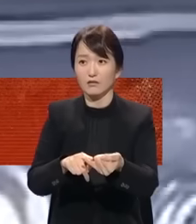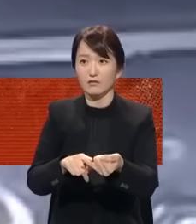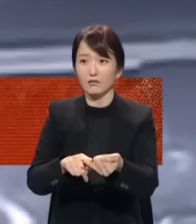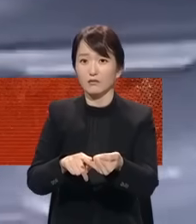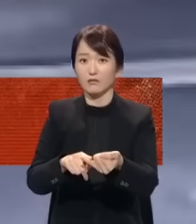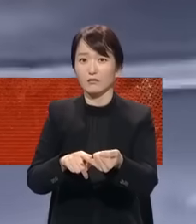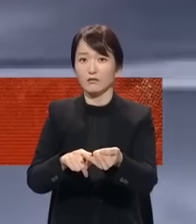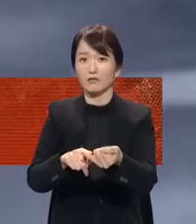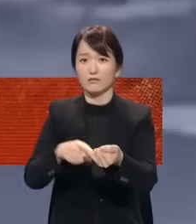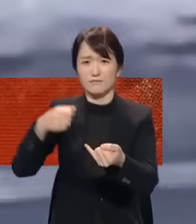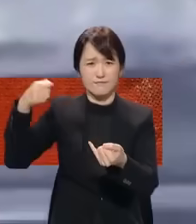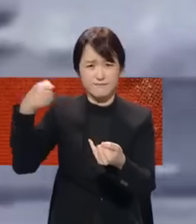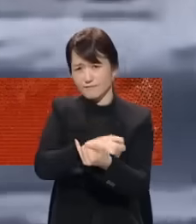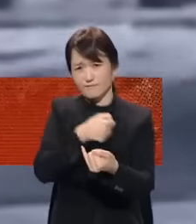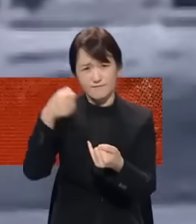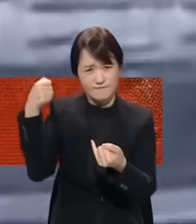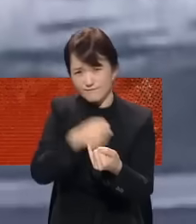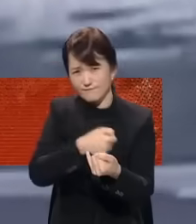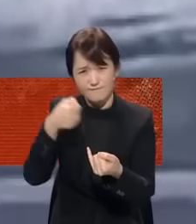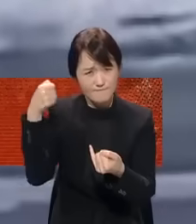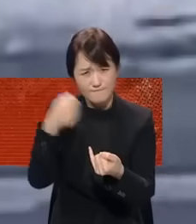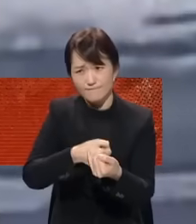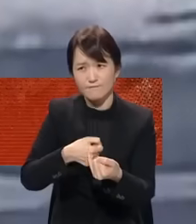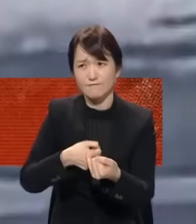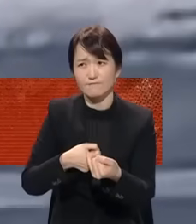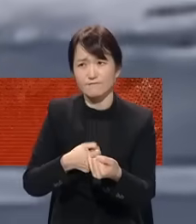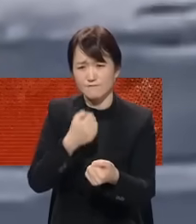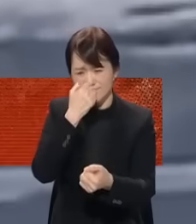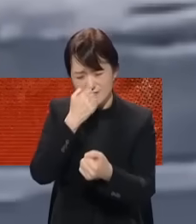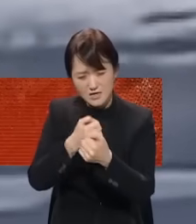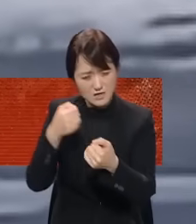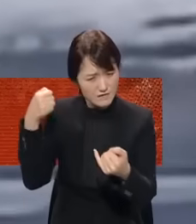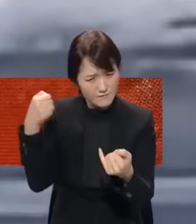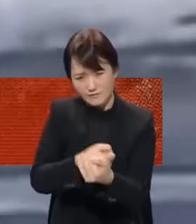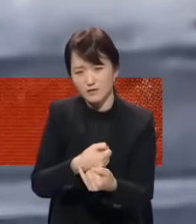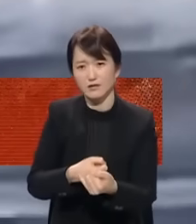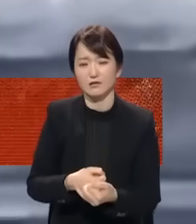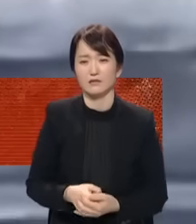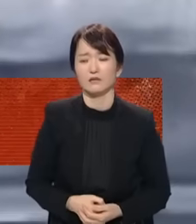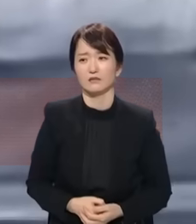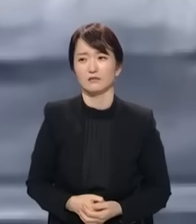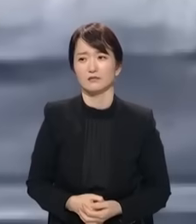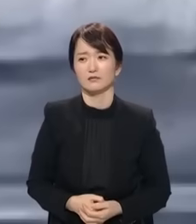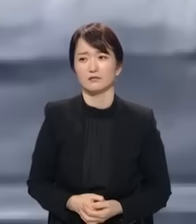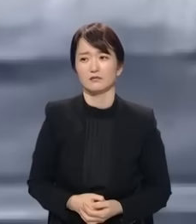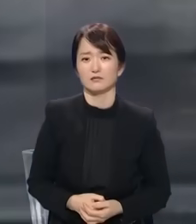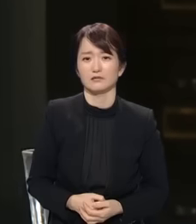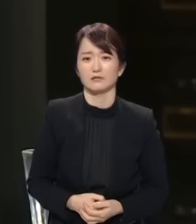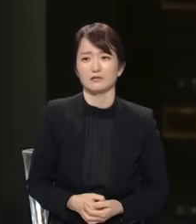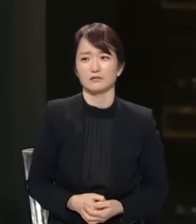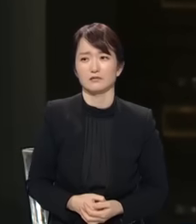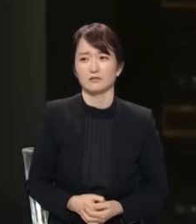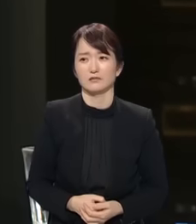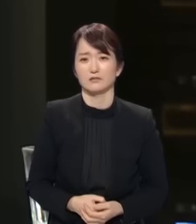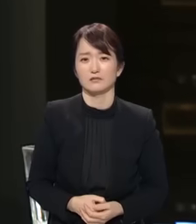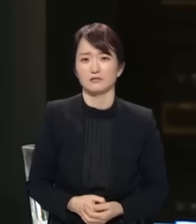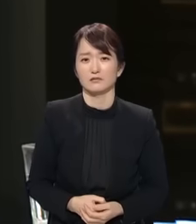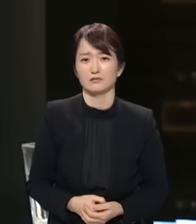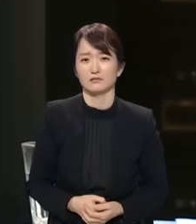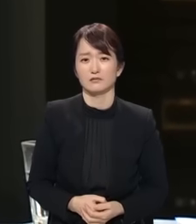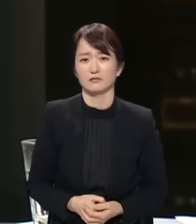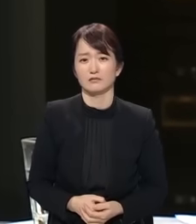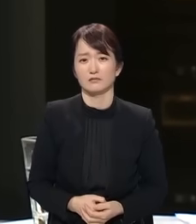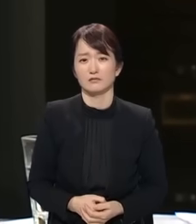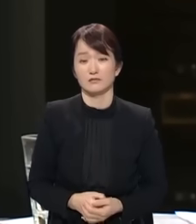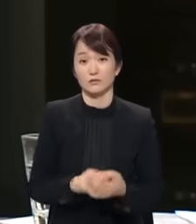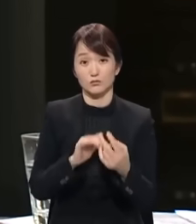이 남성은 주먹을 휘두르면서 폭행을 멈추지 않았습니다. 아, 참 이게. 자, 보신